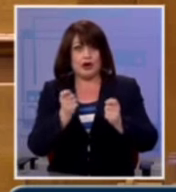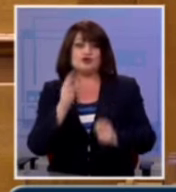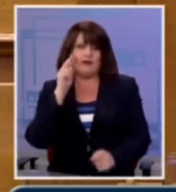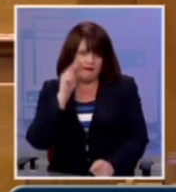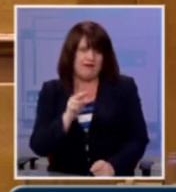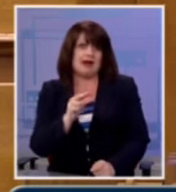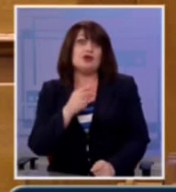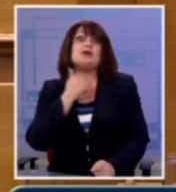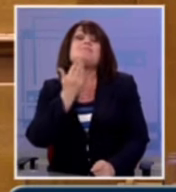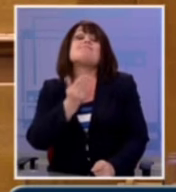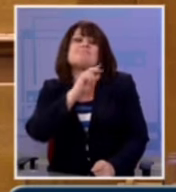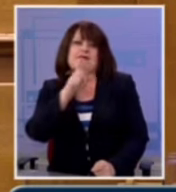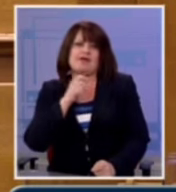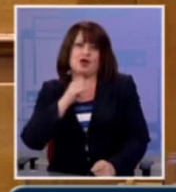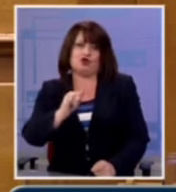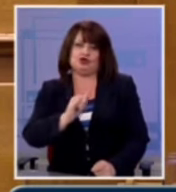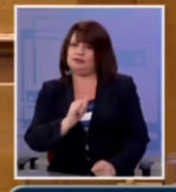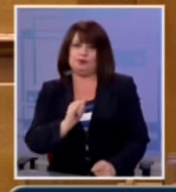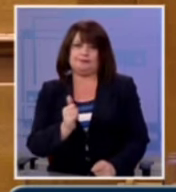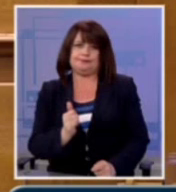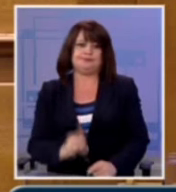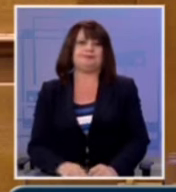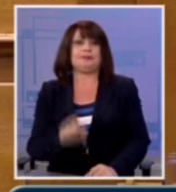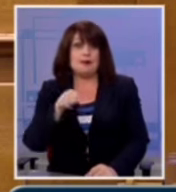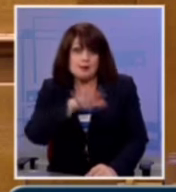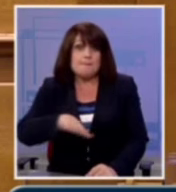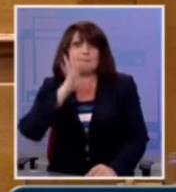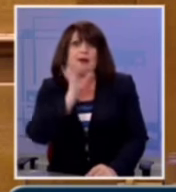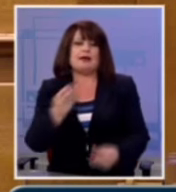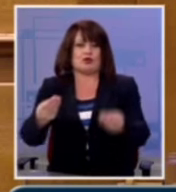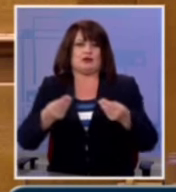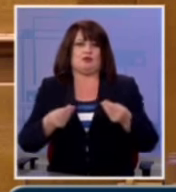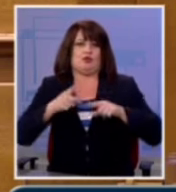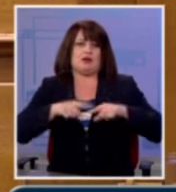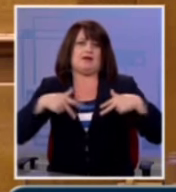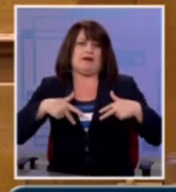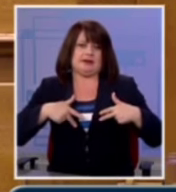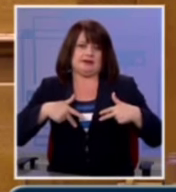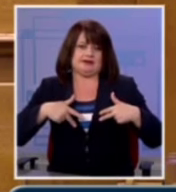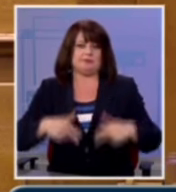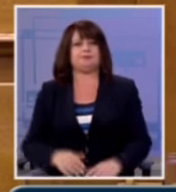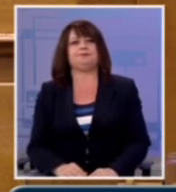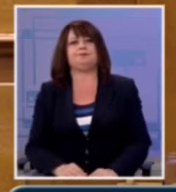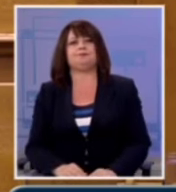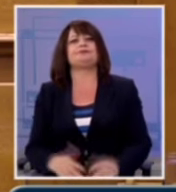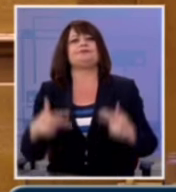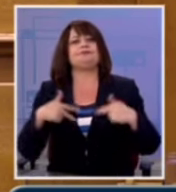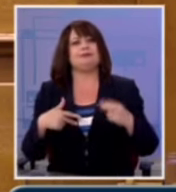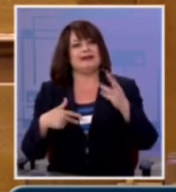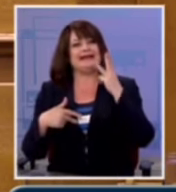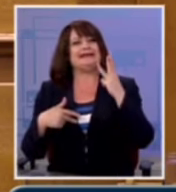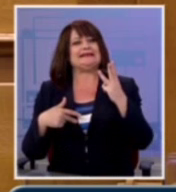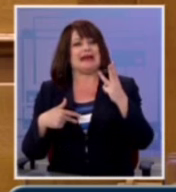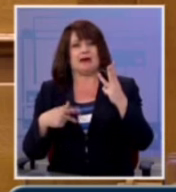εξόφθαλμα μη βιώσιμο. Αυτή ήταν η πραγματικότητα την οποία παρέλαβε η κυβέρνηση. Η κυβέρνηση έβαλε 3